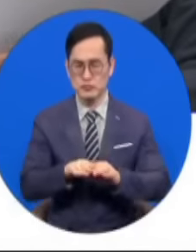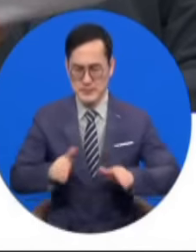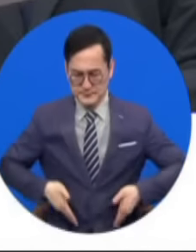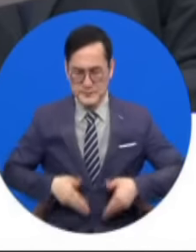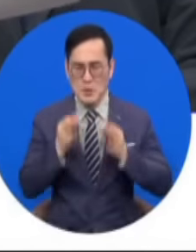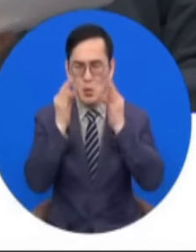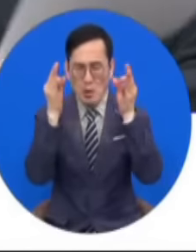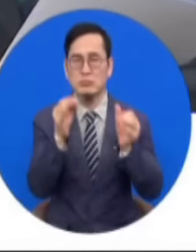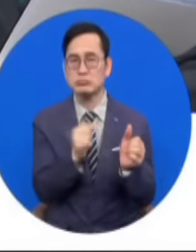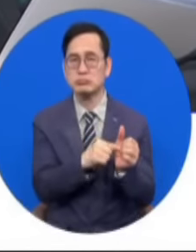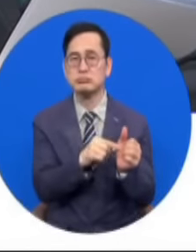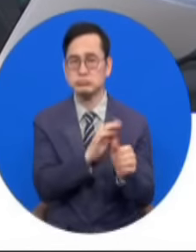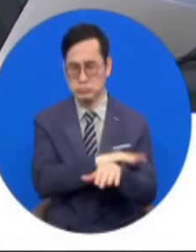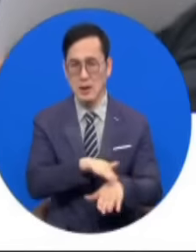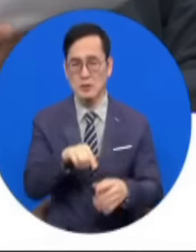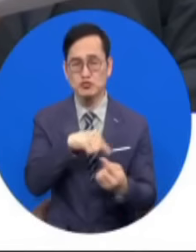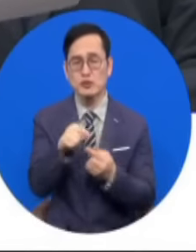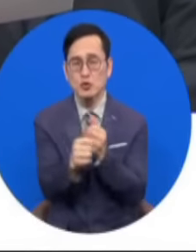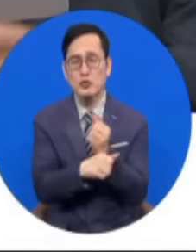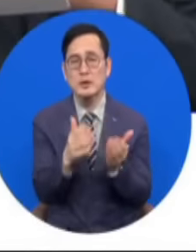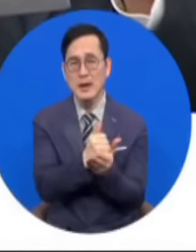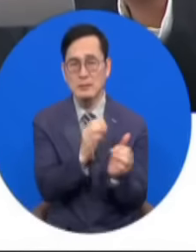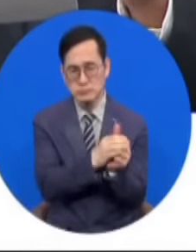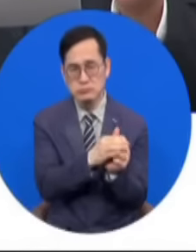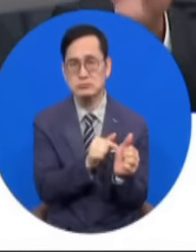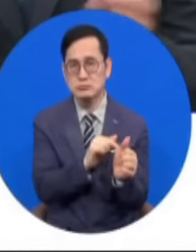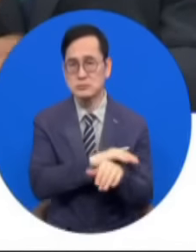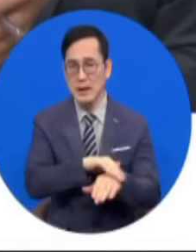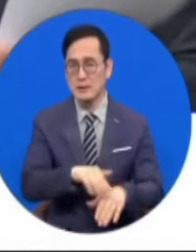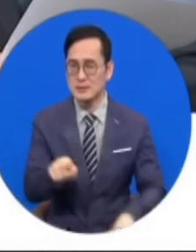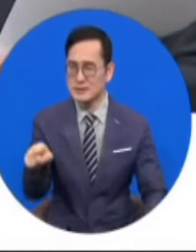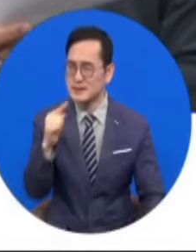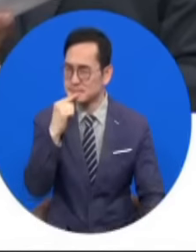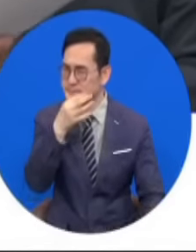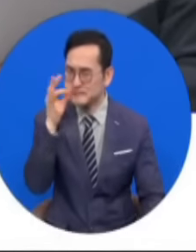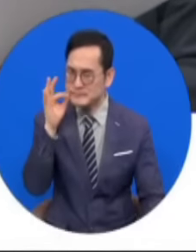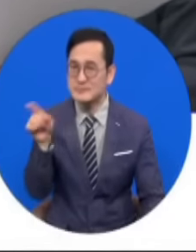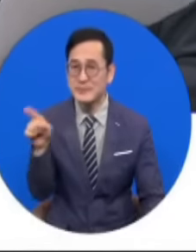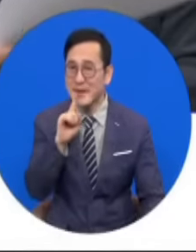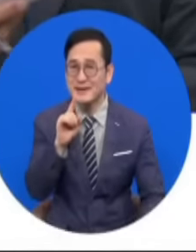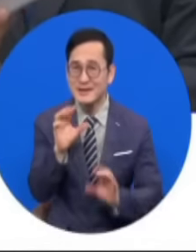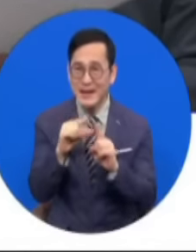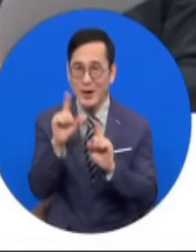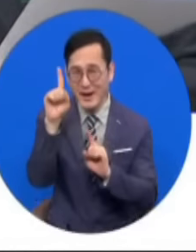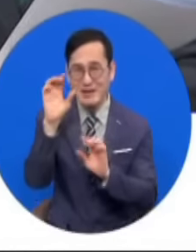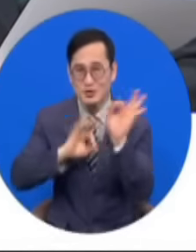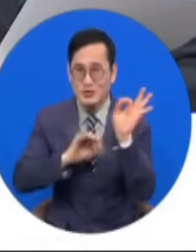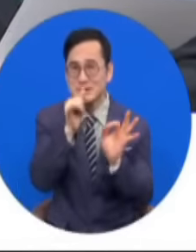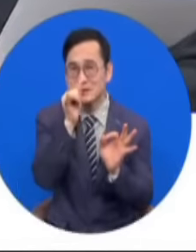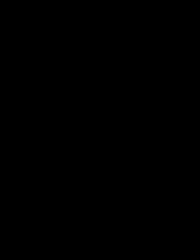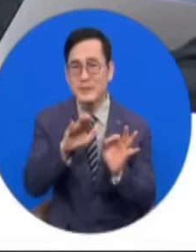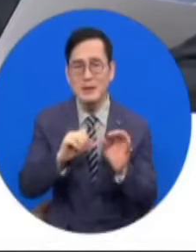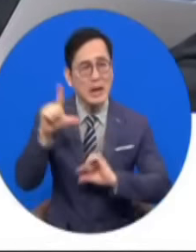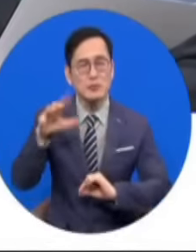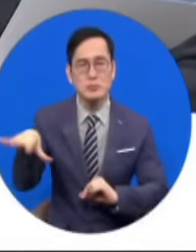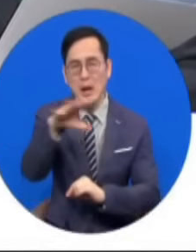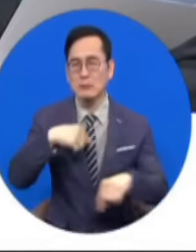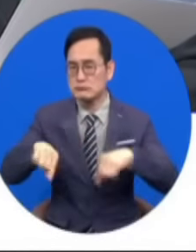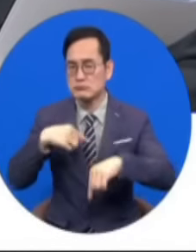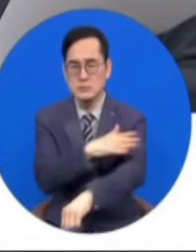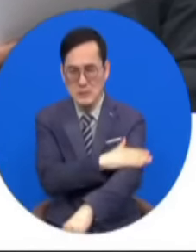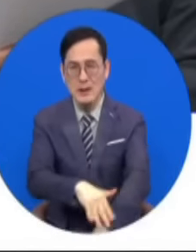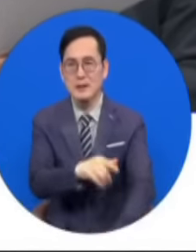지켜가면서 저는 지금 운영위원장으로서 지금 물론 그 입 닫으시면이 단어 하나 때문에 좀 논란이 되긴 했지만 저는 매우 매끄럽게 진행하기 위해서